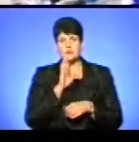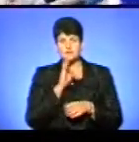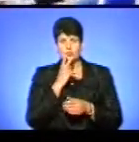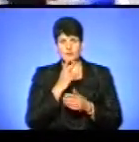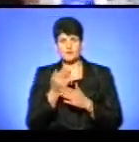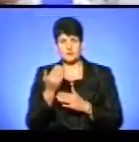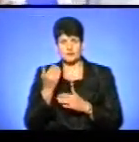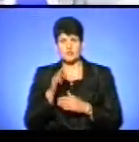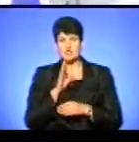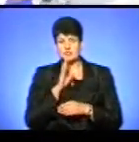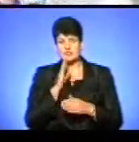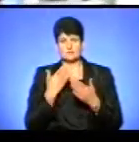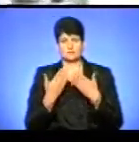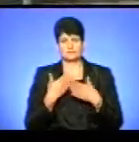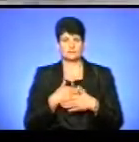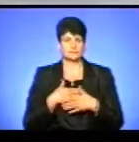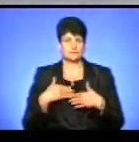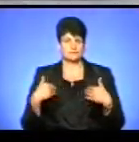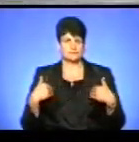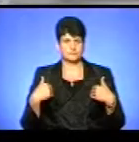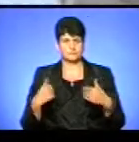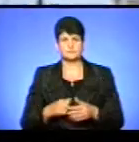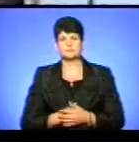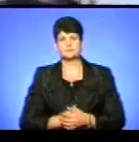напередодні. З нами жінка не спілкується.